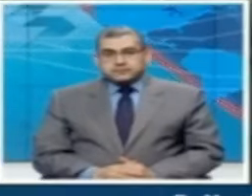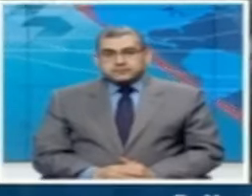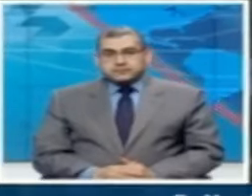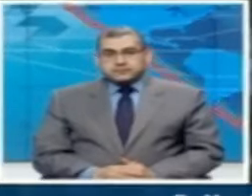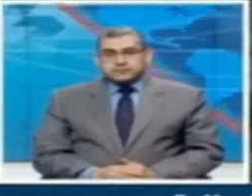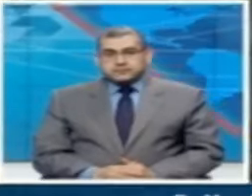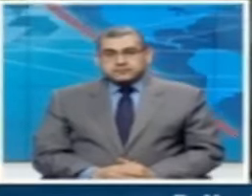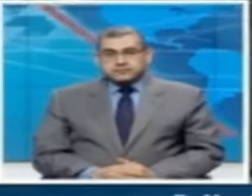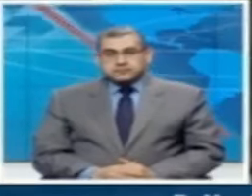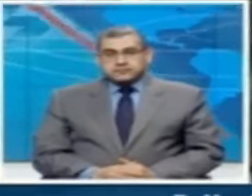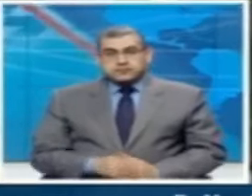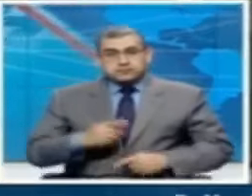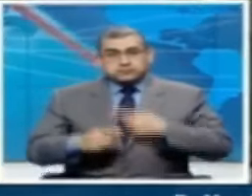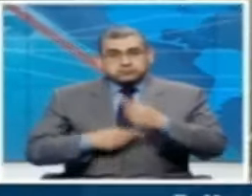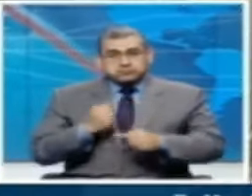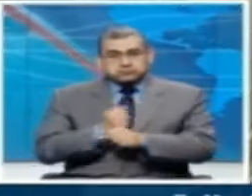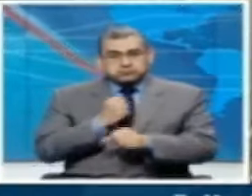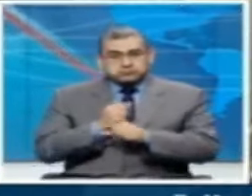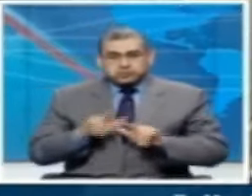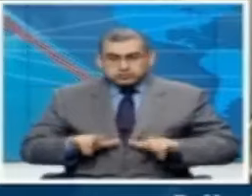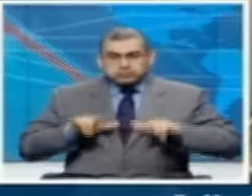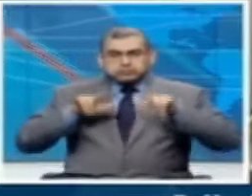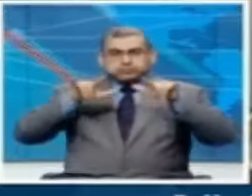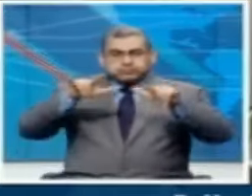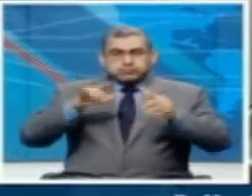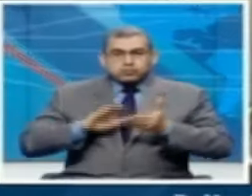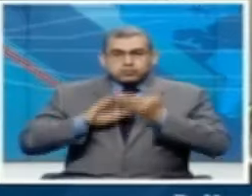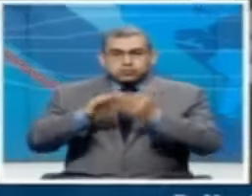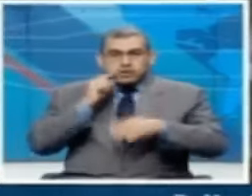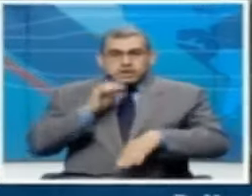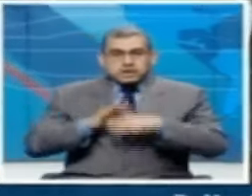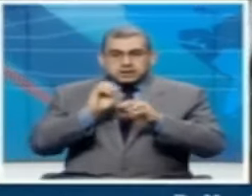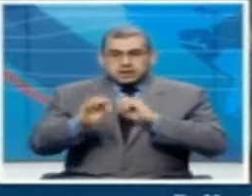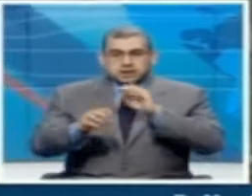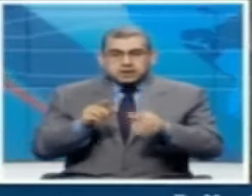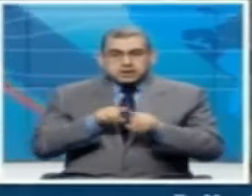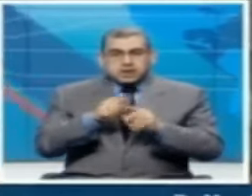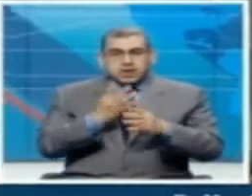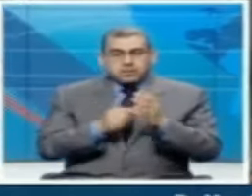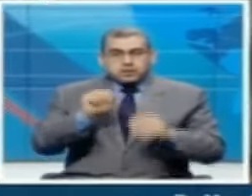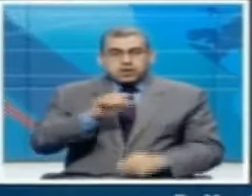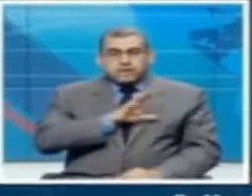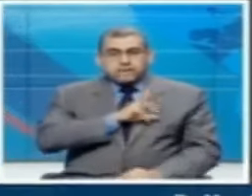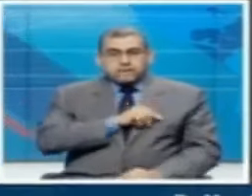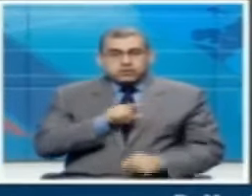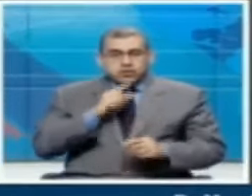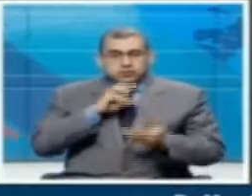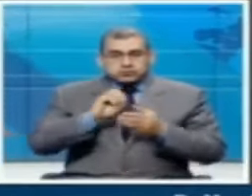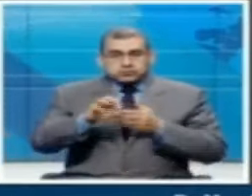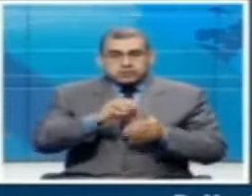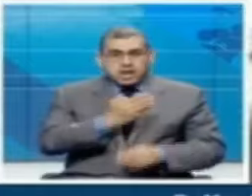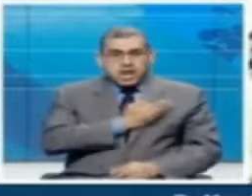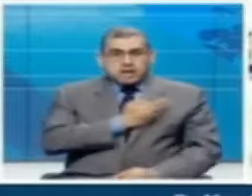الاماراتيه استمرارا للجسر الجوي لنقل المساعدات الانسانيه لابناء الشعب الفلسطيني الشقيق بقطاع